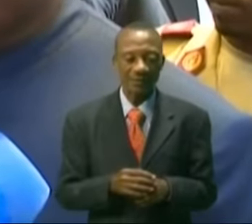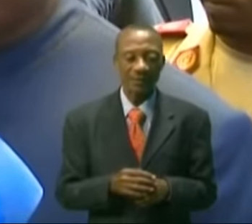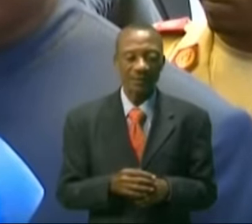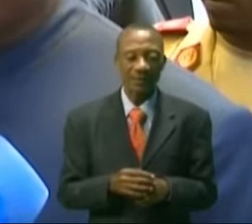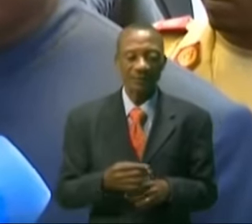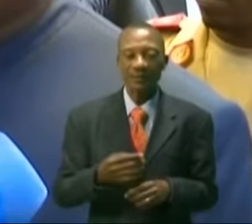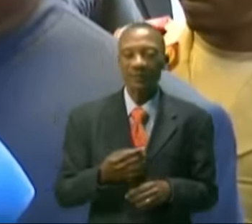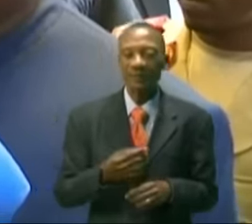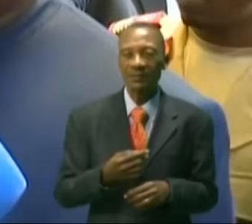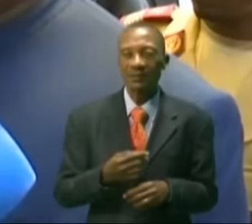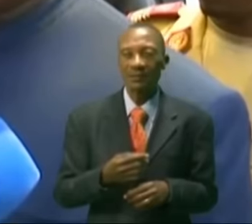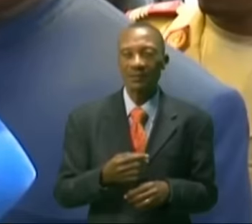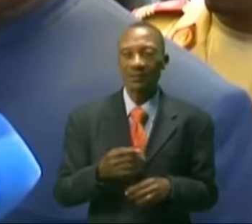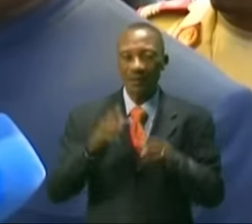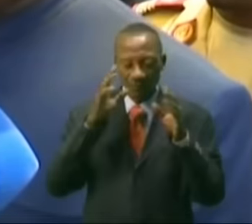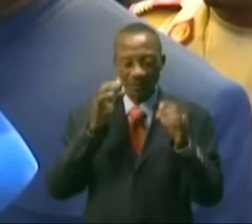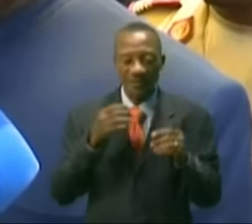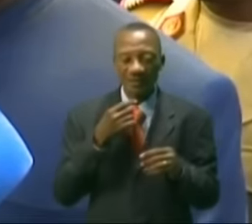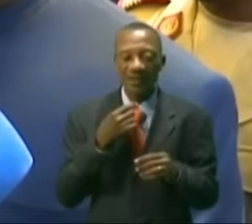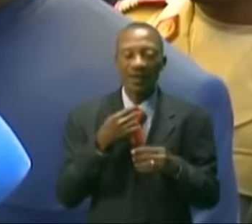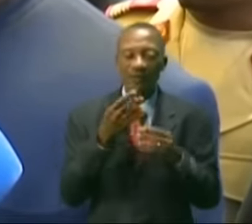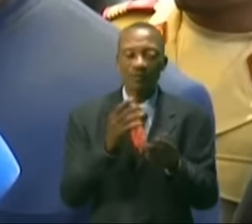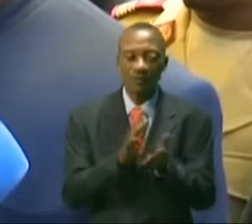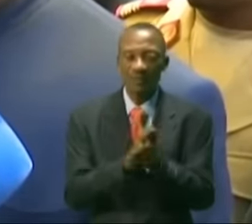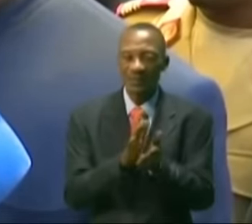beaucoup de chefs d'État de cette manière. Et